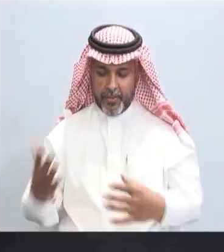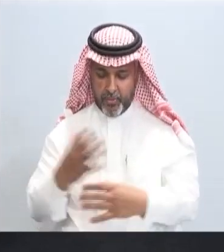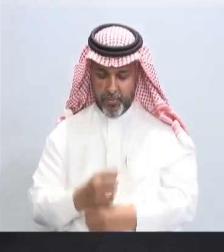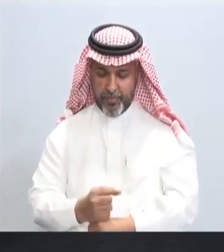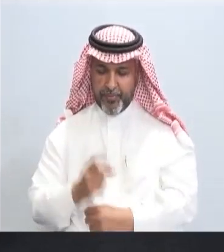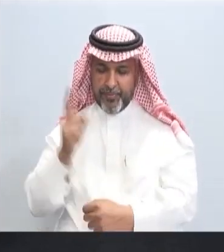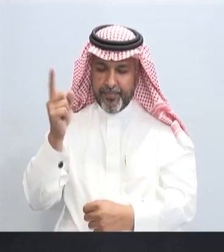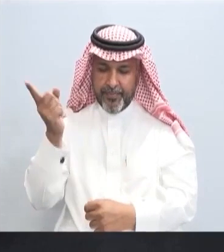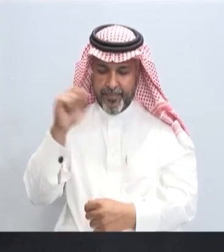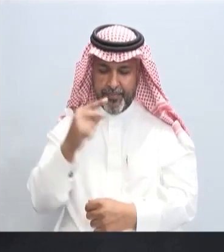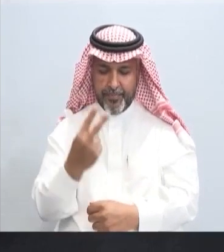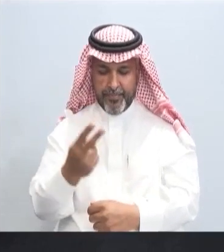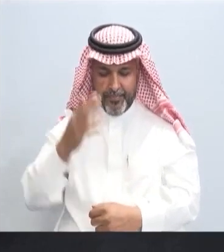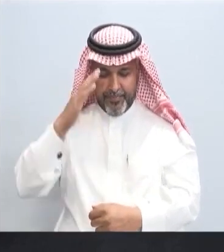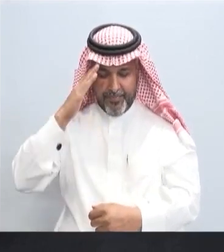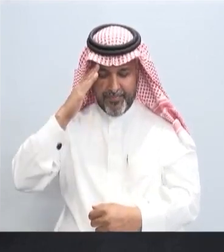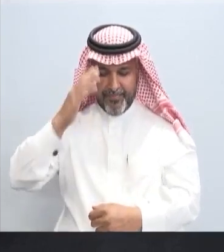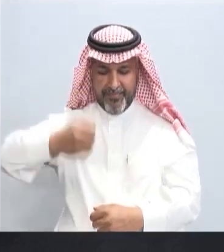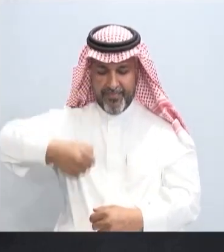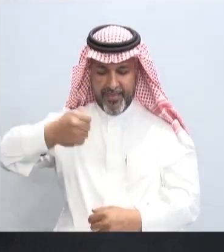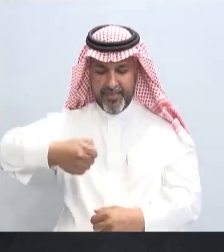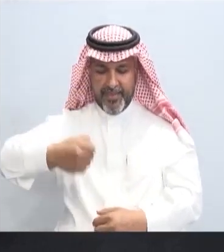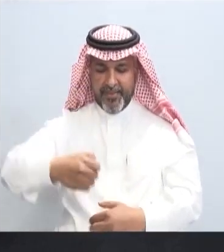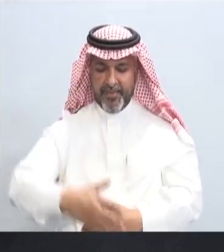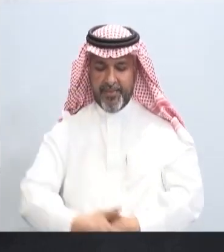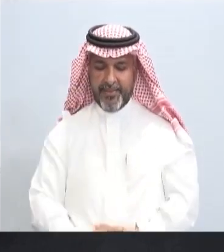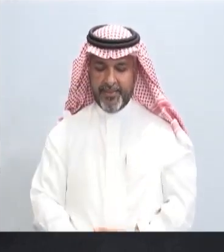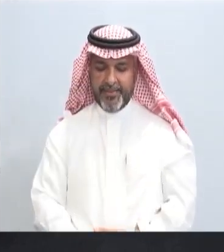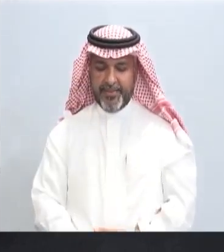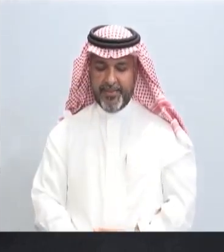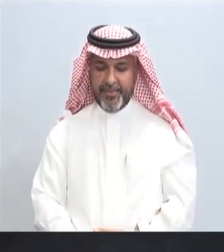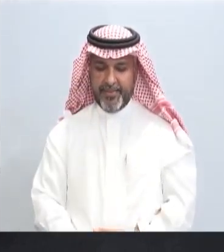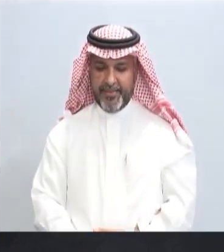خير باذن الله تعالى في الدرس القادم دمتم في رعايه الله والسلام عليكم ورحمه الله وبركاته